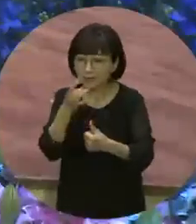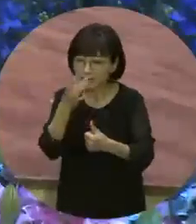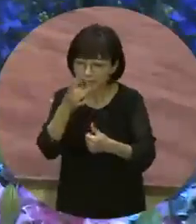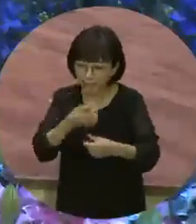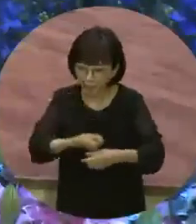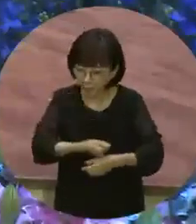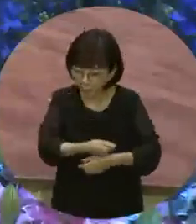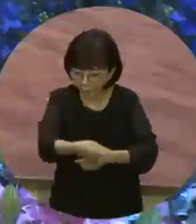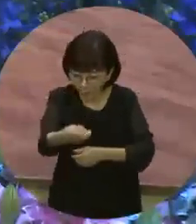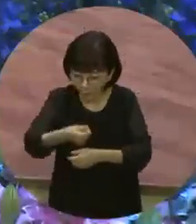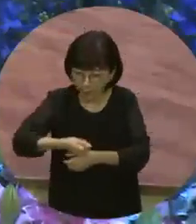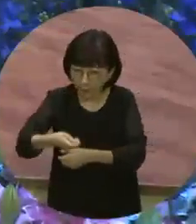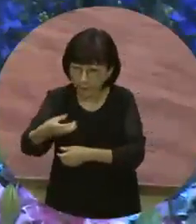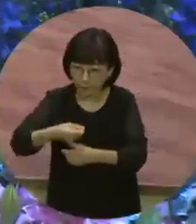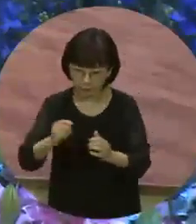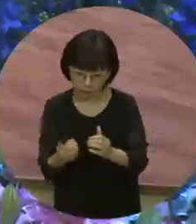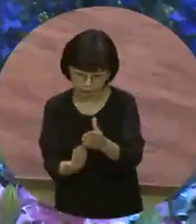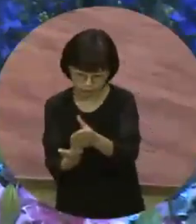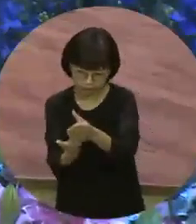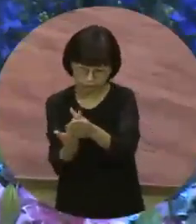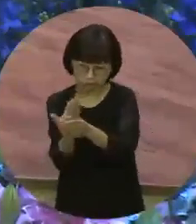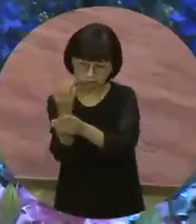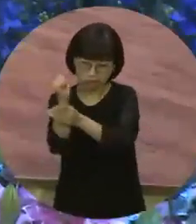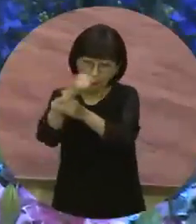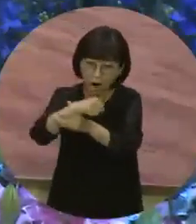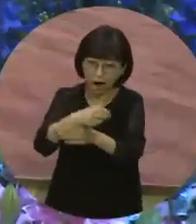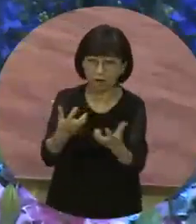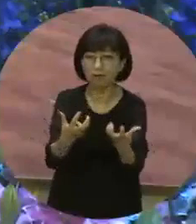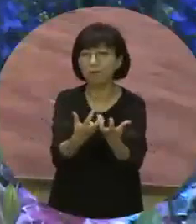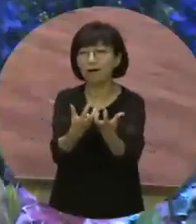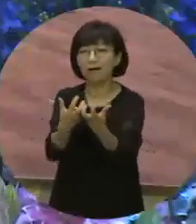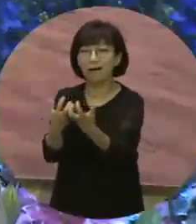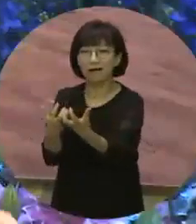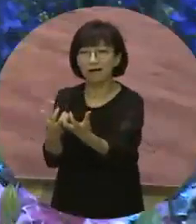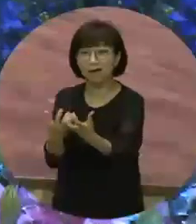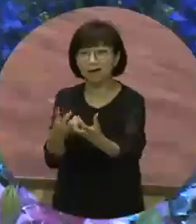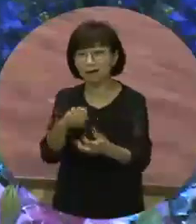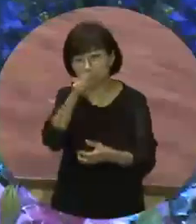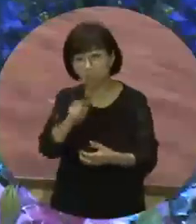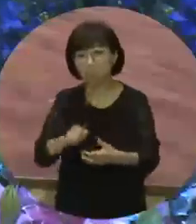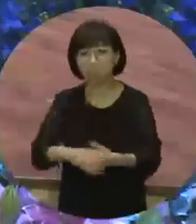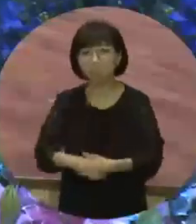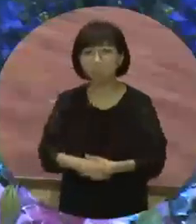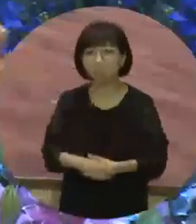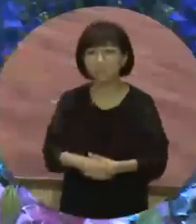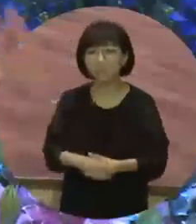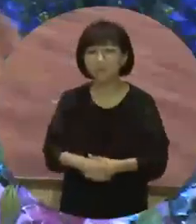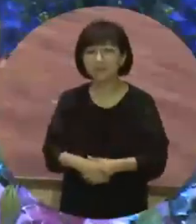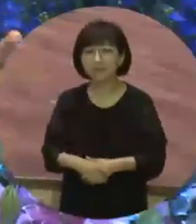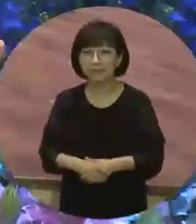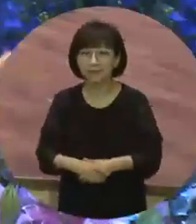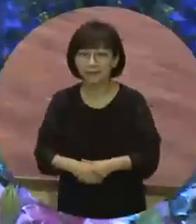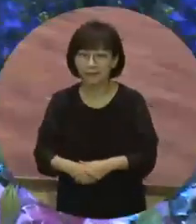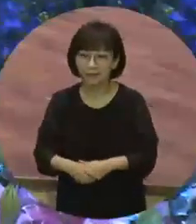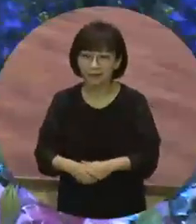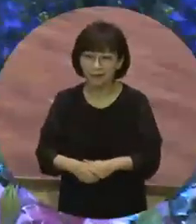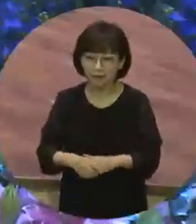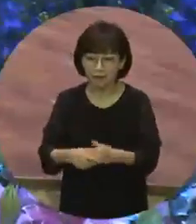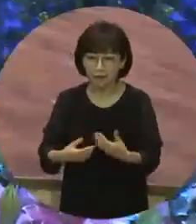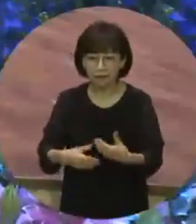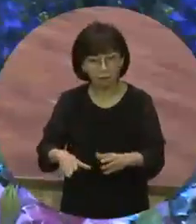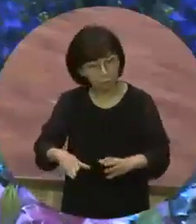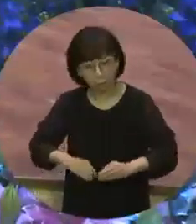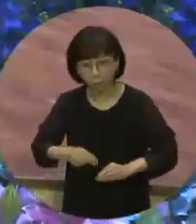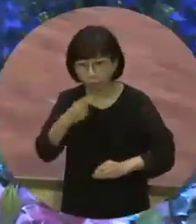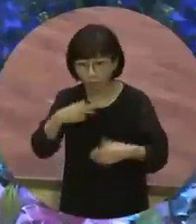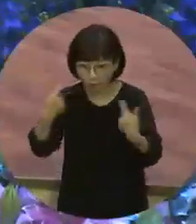비옥해요. 잘 살아요. 지역이 다 그냥 뭐 늘